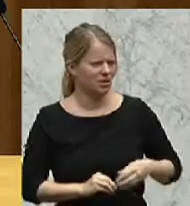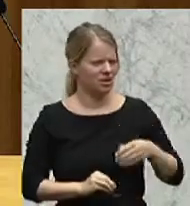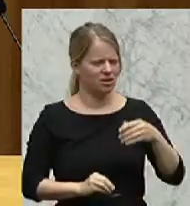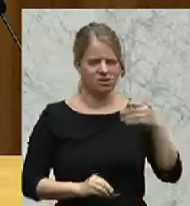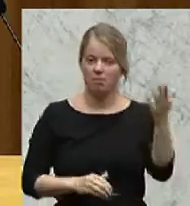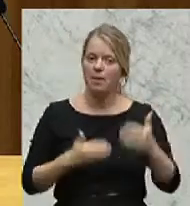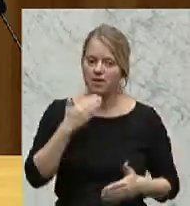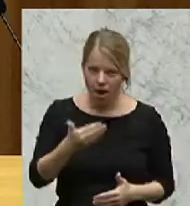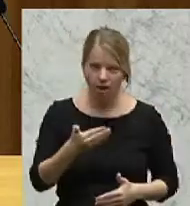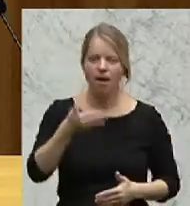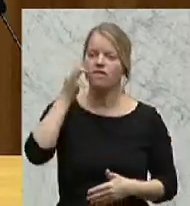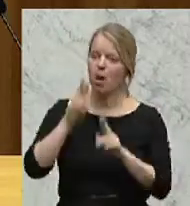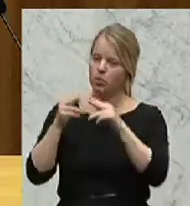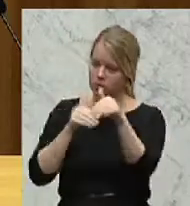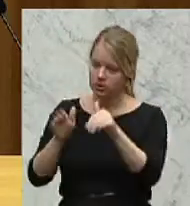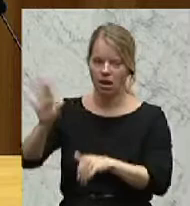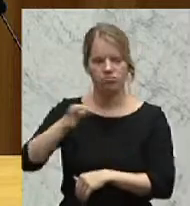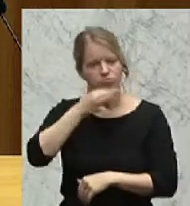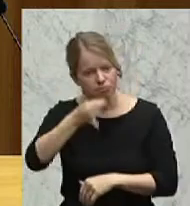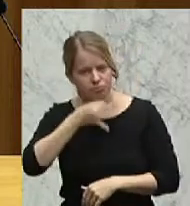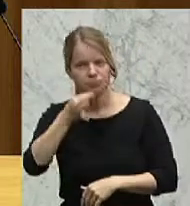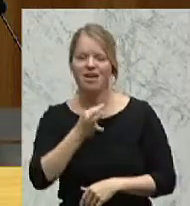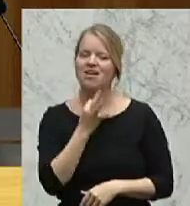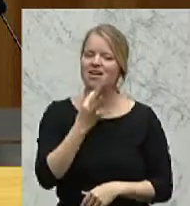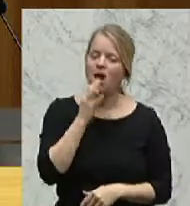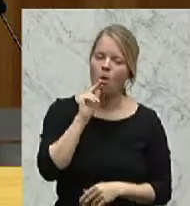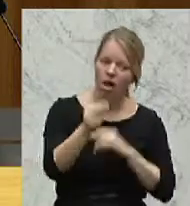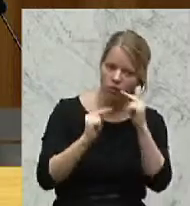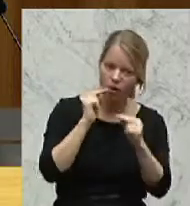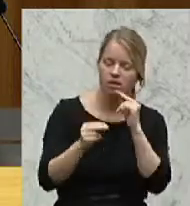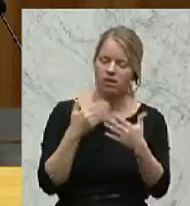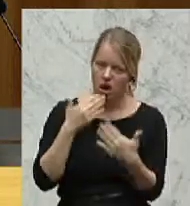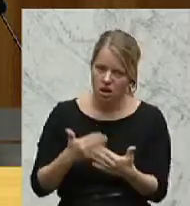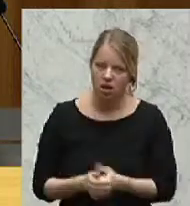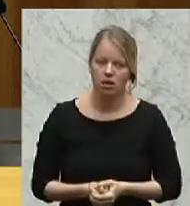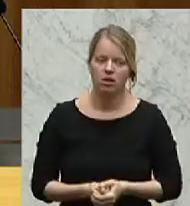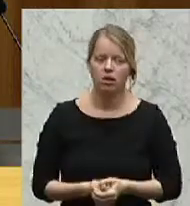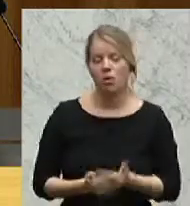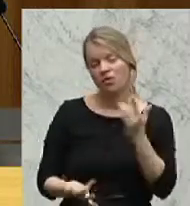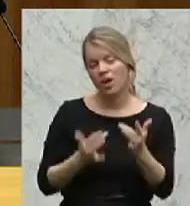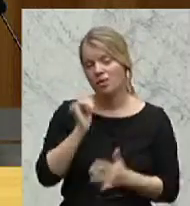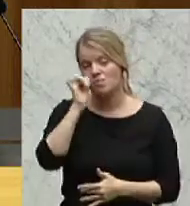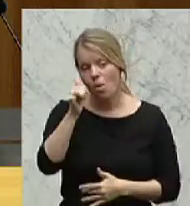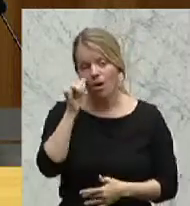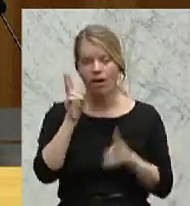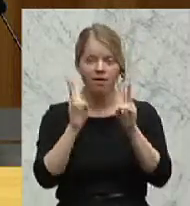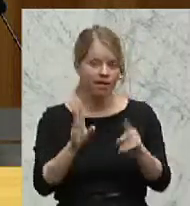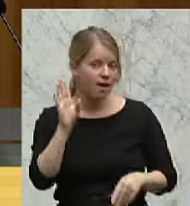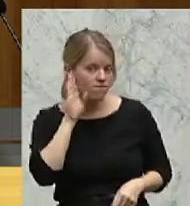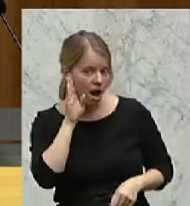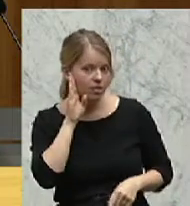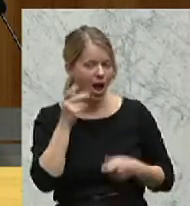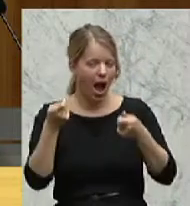Danke für Ihre Ausführungen, Frau Bundesminister, danke für Ihre genauen Antworten. Und vielleicht können wir für morgen noch erfahren, wie